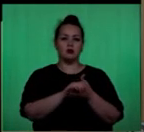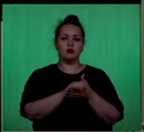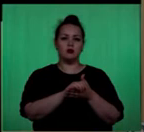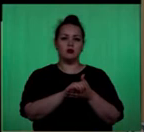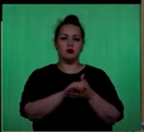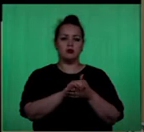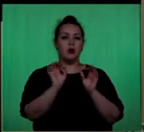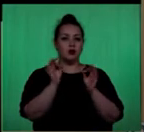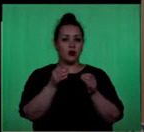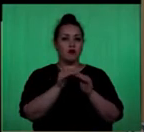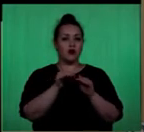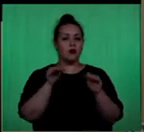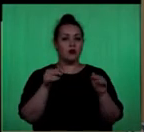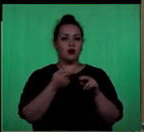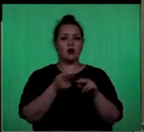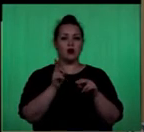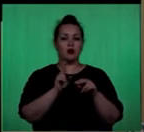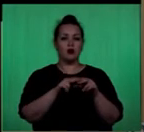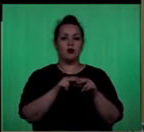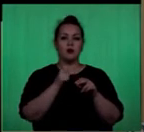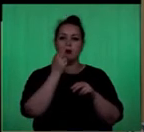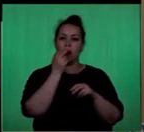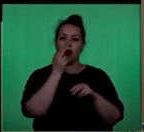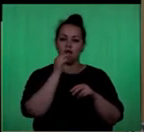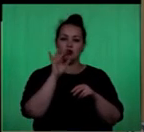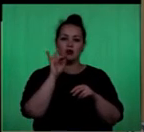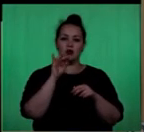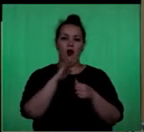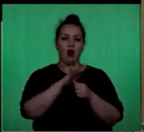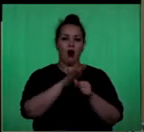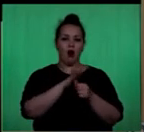правильно ребятки это малыш и карлсон